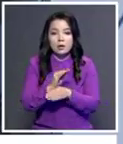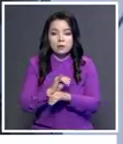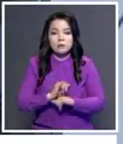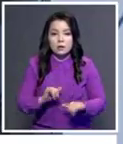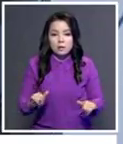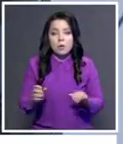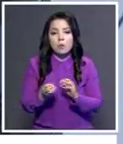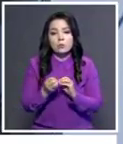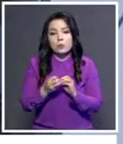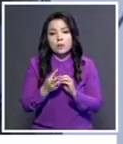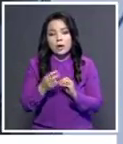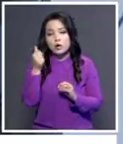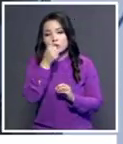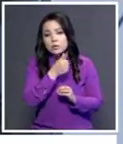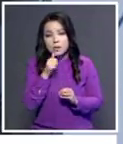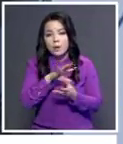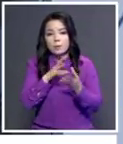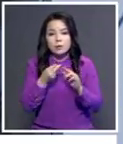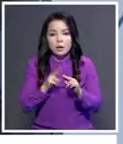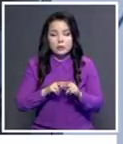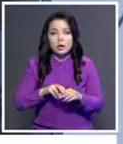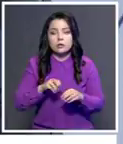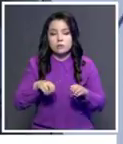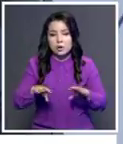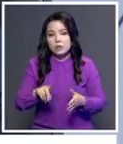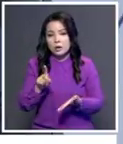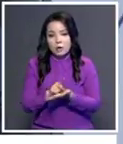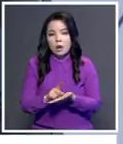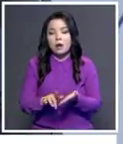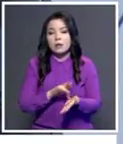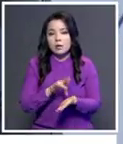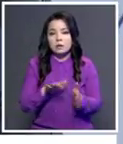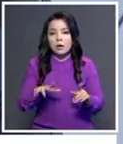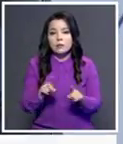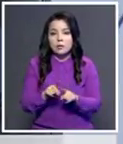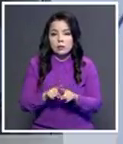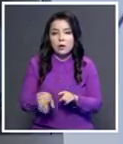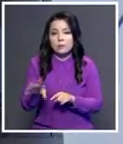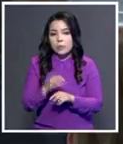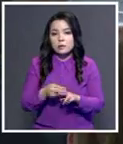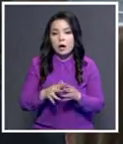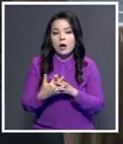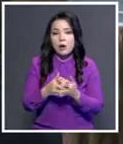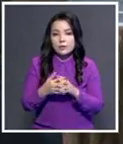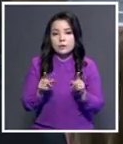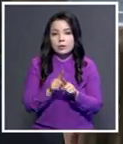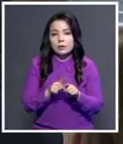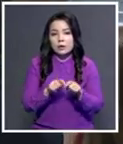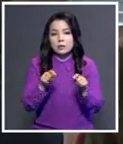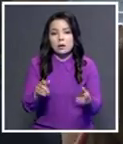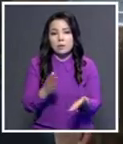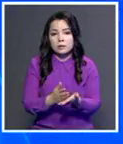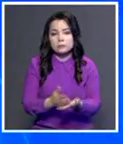болсақ, 10-12 жылда жолға қатысты барлық мәселені шешеміз. Былтыр қалааралық жолдарды жөндесек, биыл ауылдарға баса мән беру көзделіп